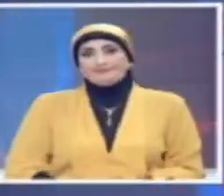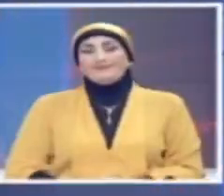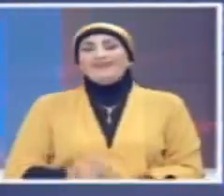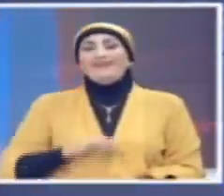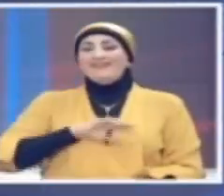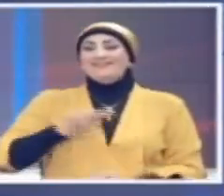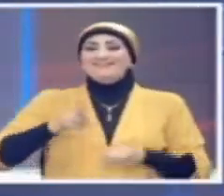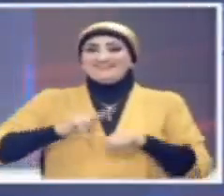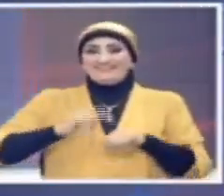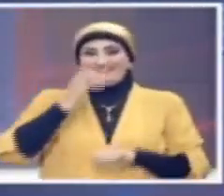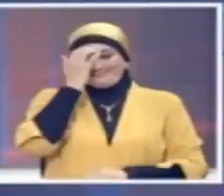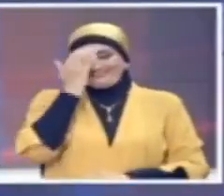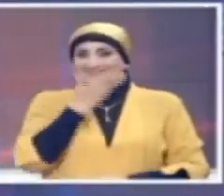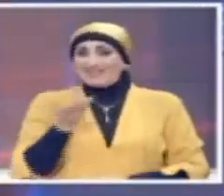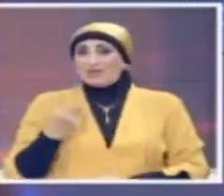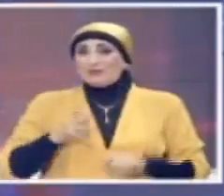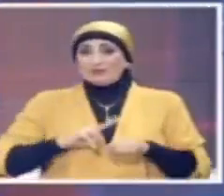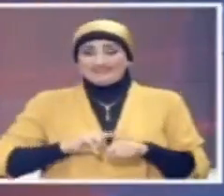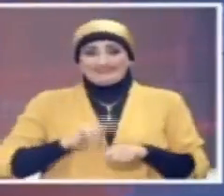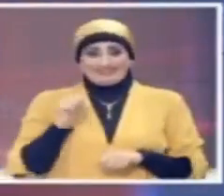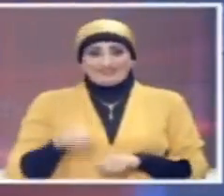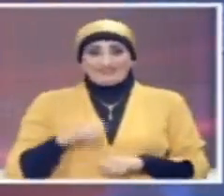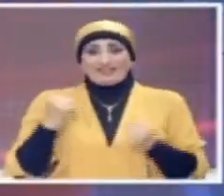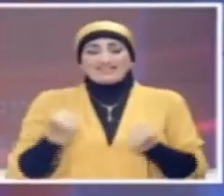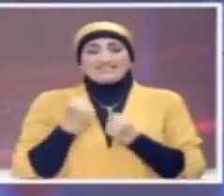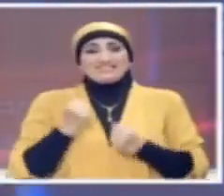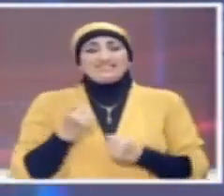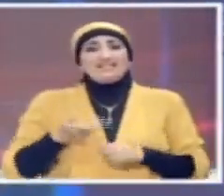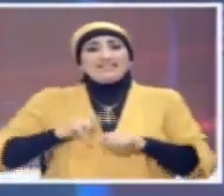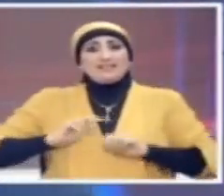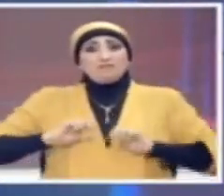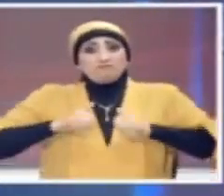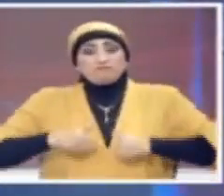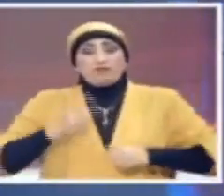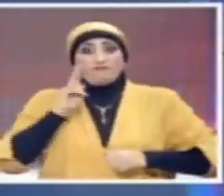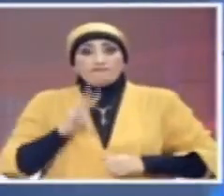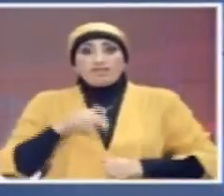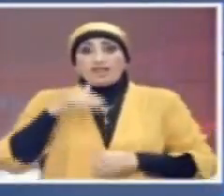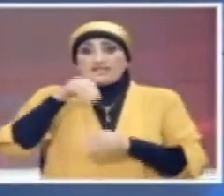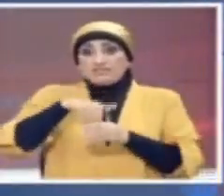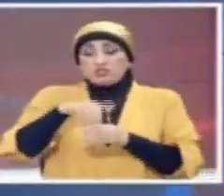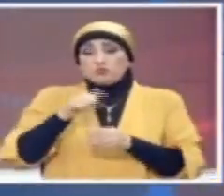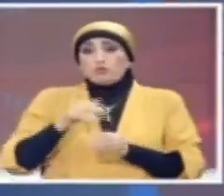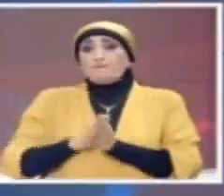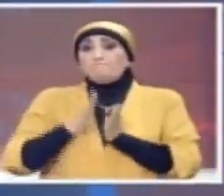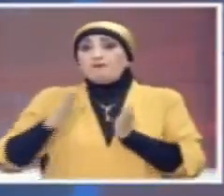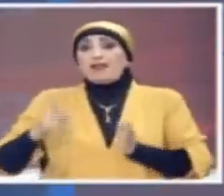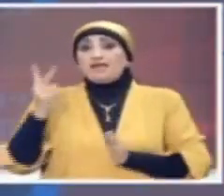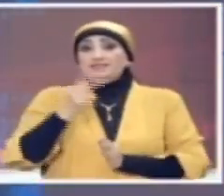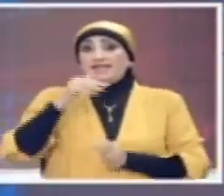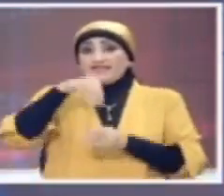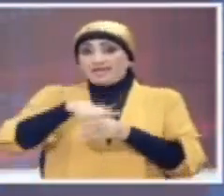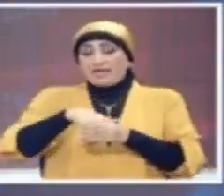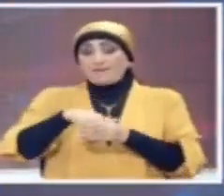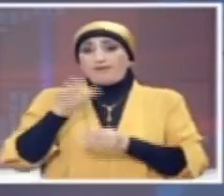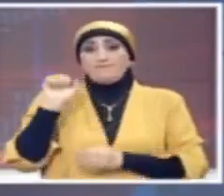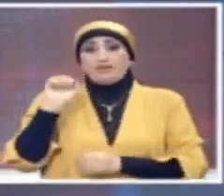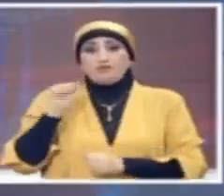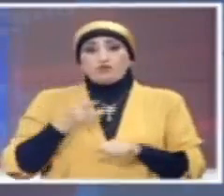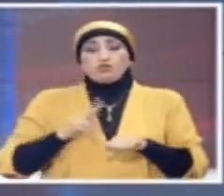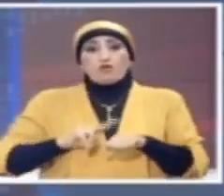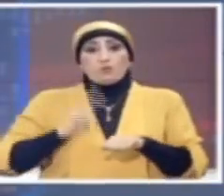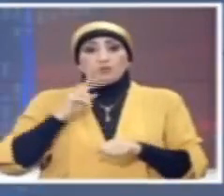نجدد لكم التحية، وهذه عودة للاستعدادات الجارية لعمليات التصويت في المرحلة الثانية من انتخابات مجلس